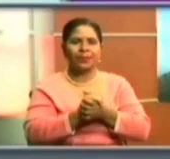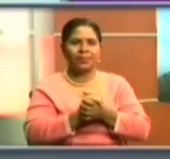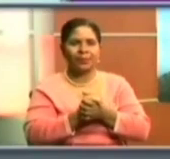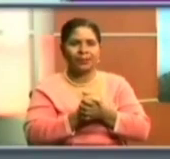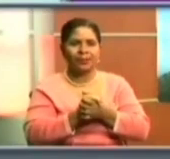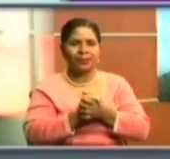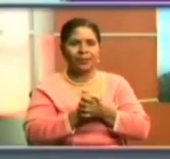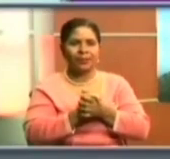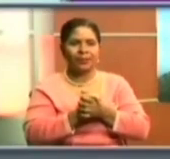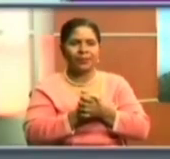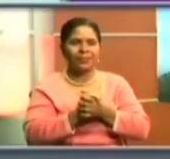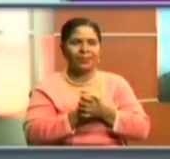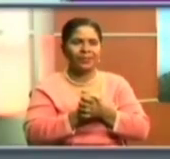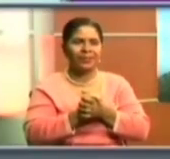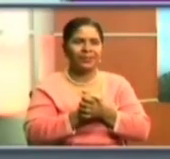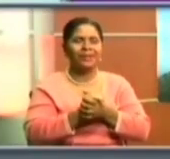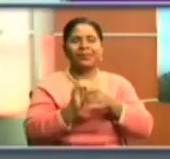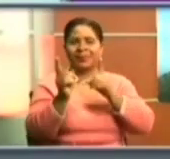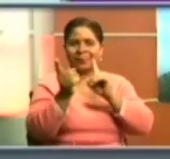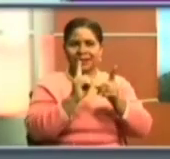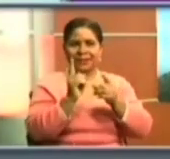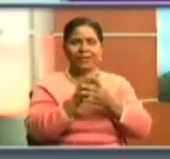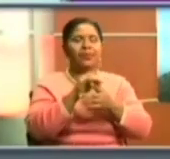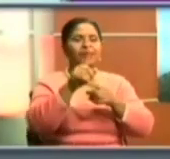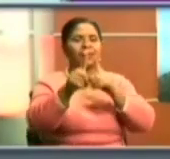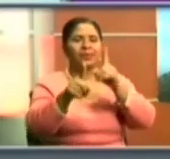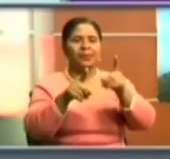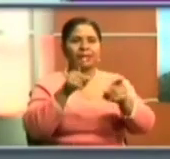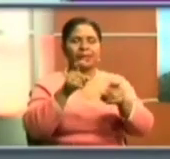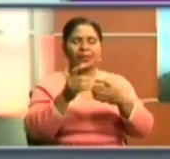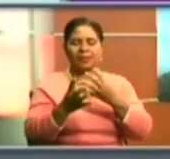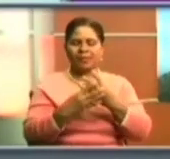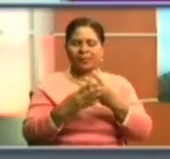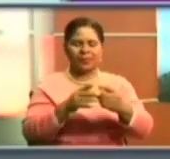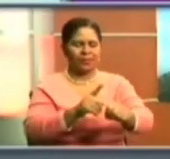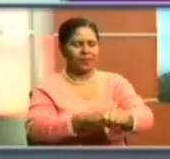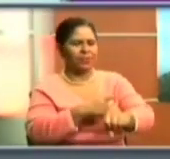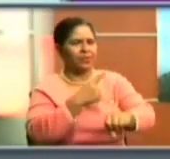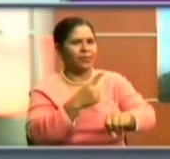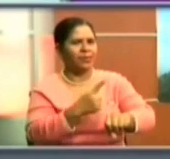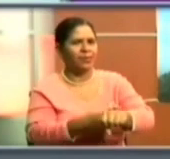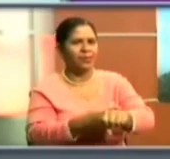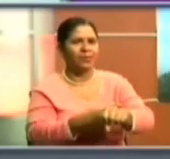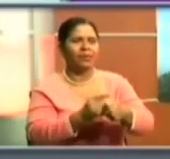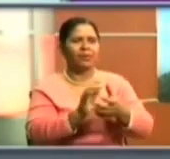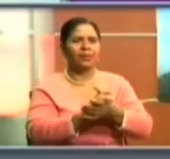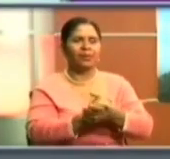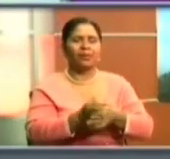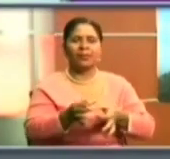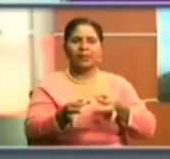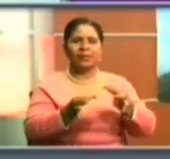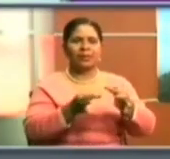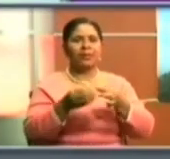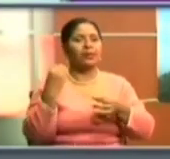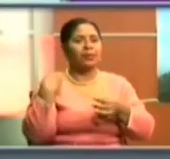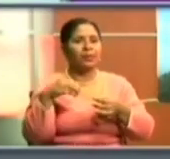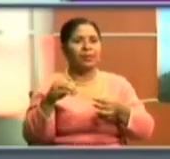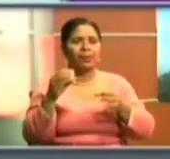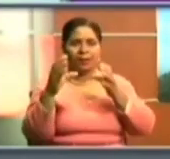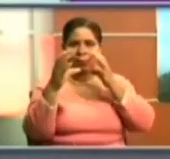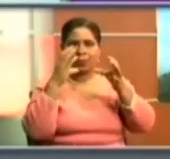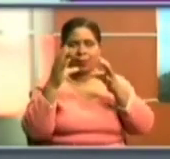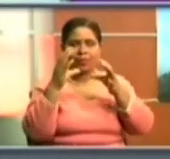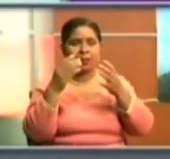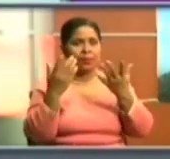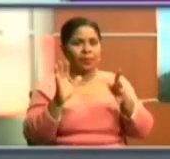Clamé Damius, qui t'a parlé sous question détention préventive prolongée, a expliqué qu'il y a une commission